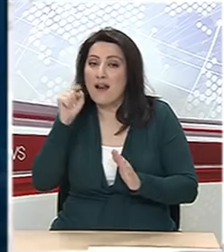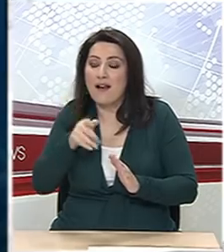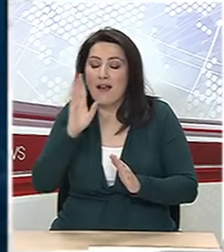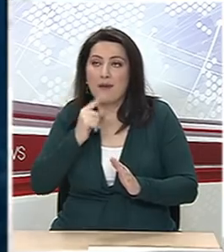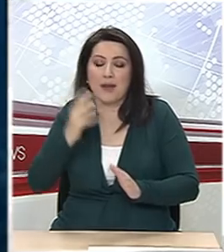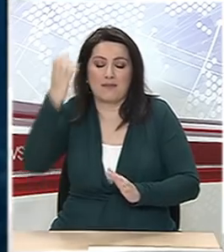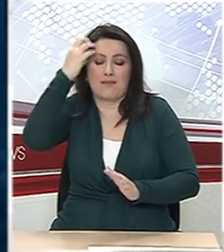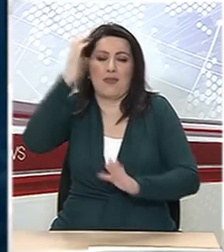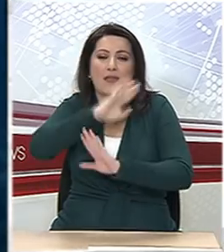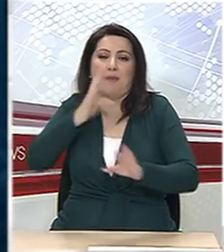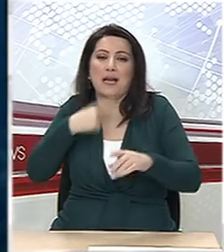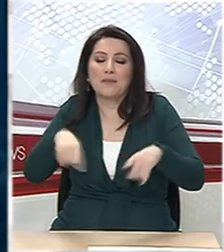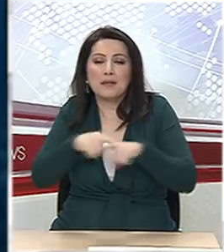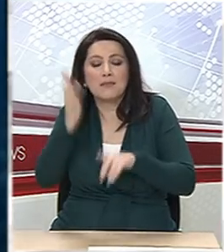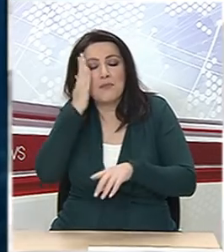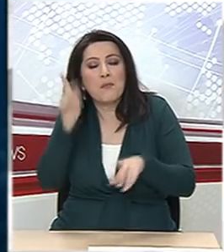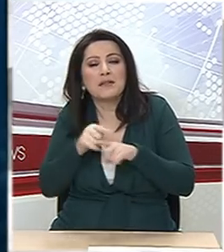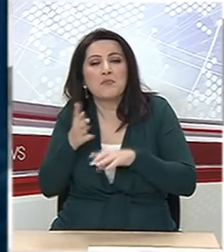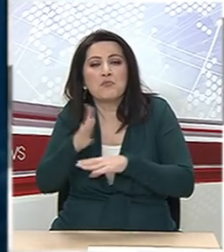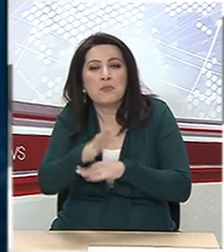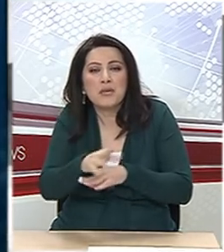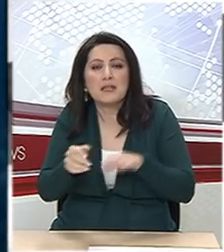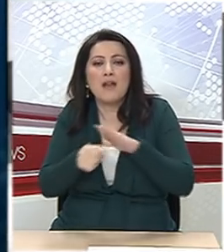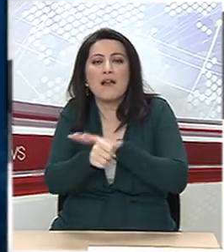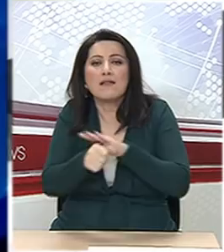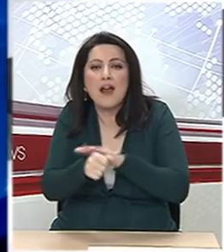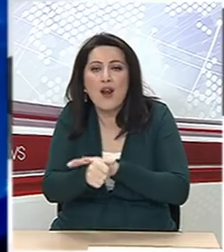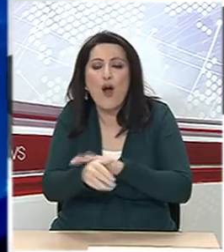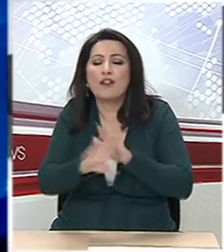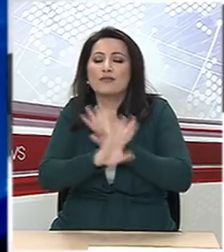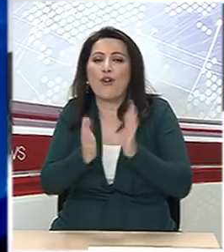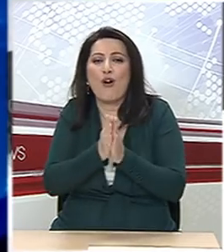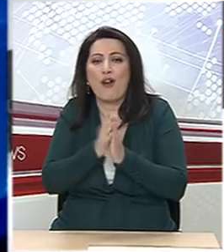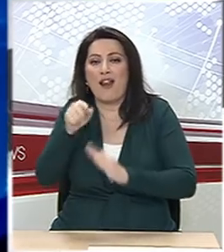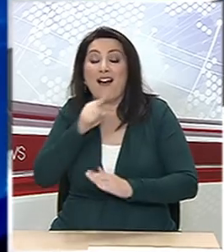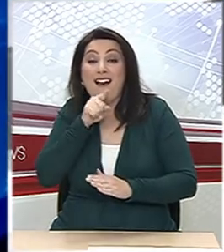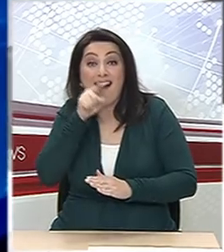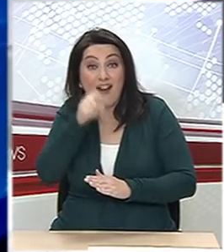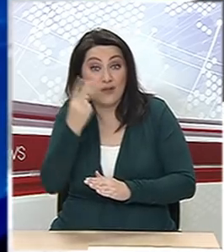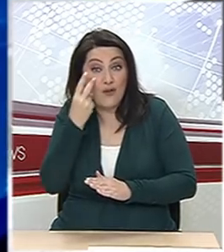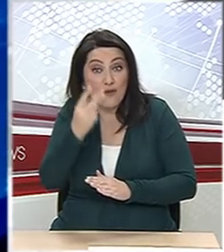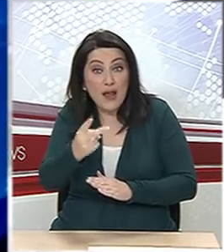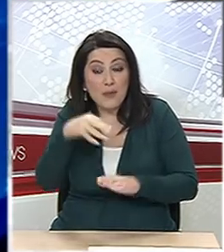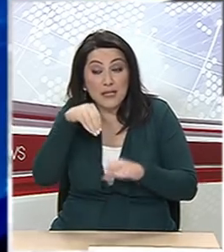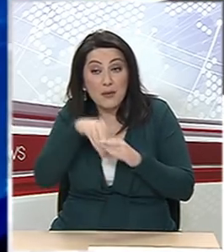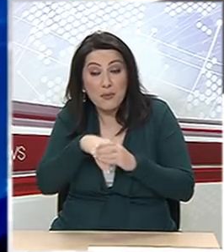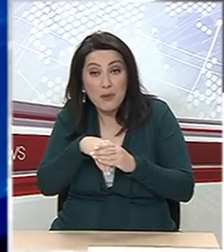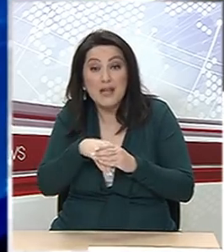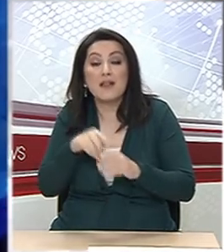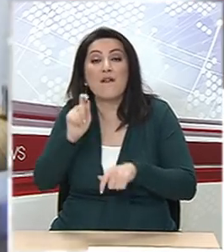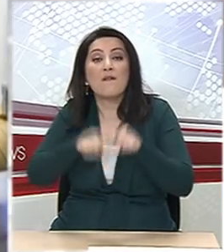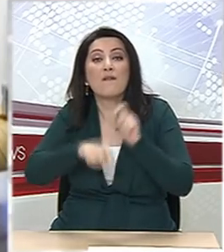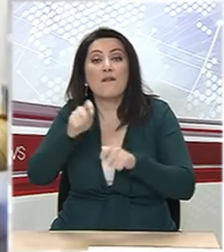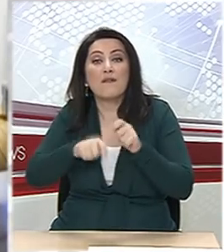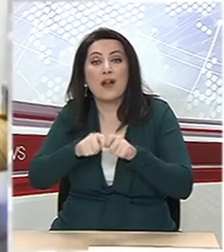καθώς θα κοιμούνται παρέα με ψάρια, χελώνες και καρχαρίες. Το μουράκα, το οποίο μεταφράζεται ως κοράλι στην τοπική γλώσσα, είναι κατασκευασμένο